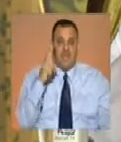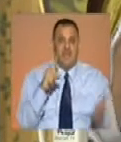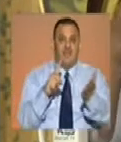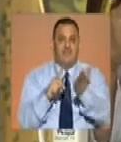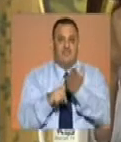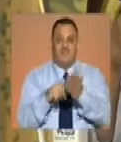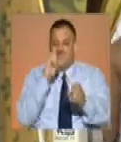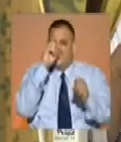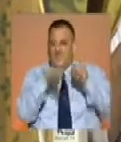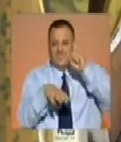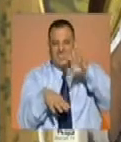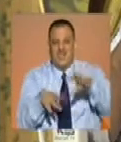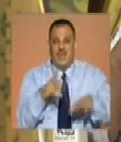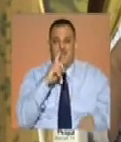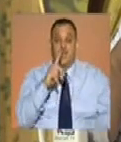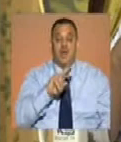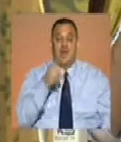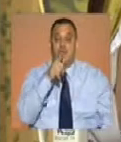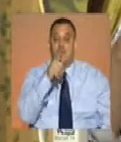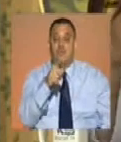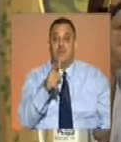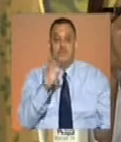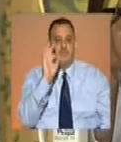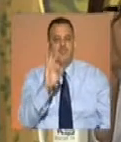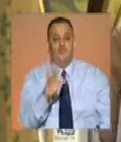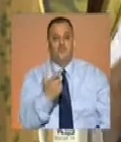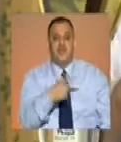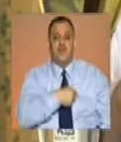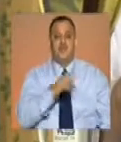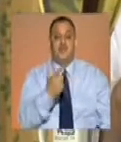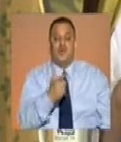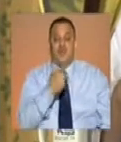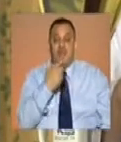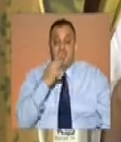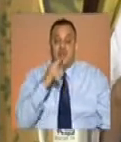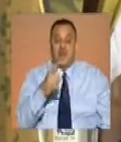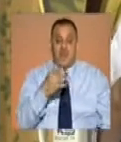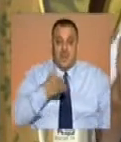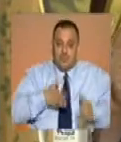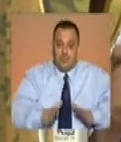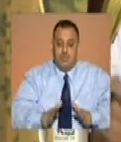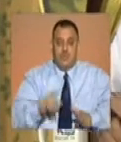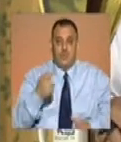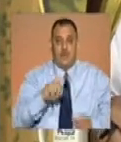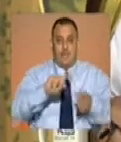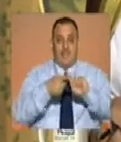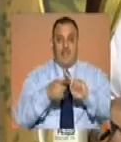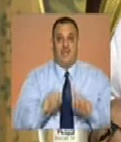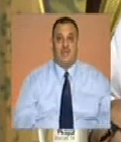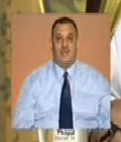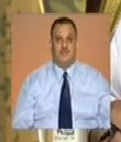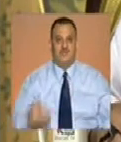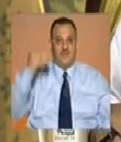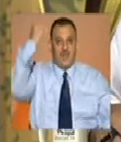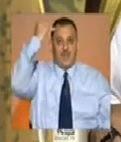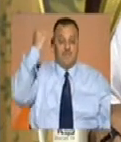الاسم سبب لها مشكلة، حتى إن بعض الناس قد ينكرون ويقولون إيش الاسم هذا. فالحمد لله ما دامت صغيرة غيريه بارك الله فيك. الأخت